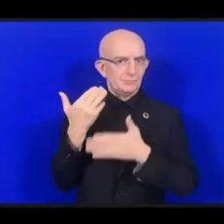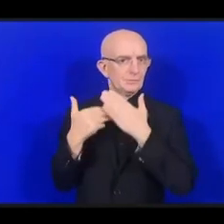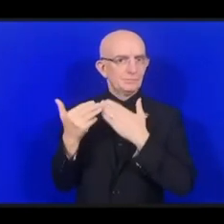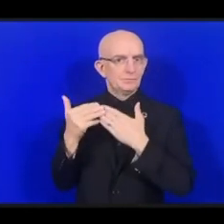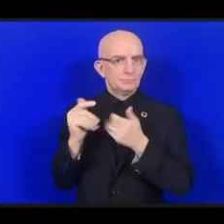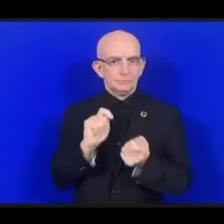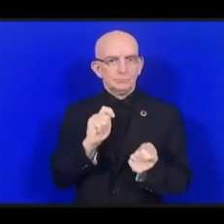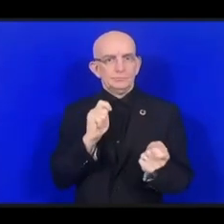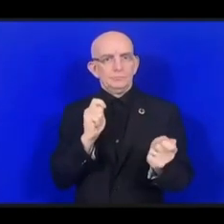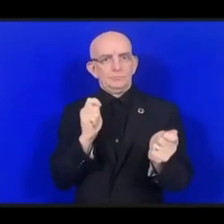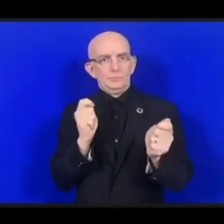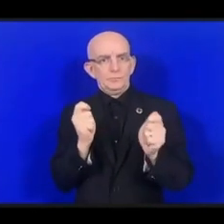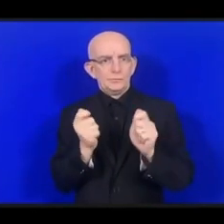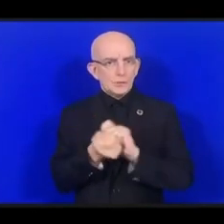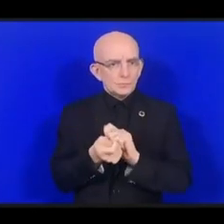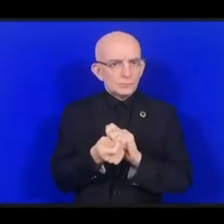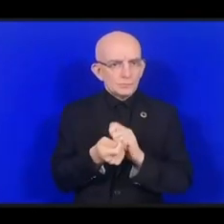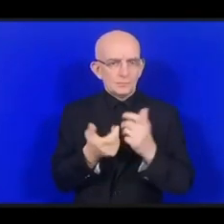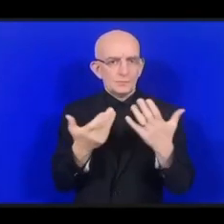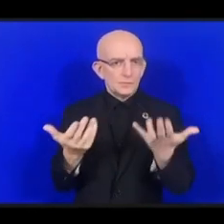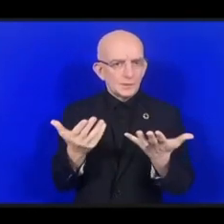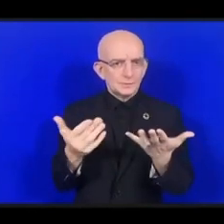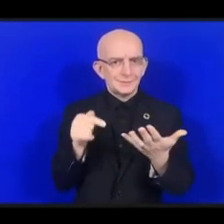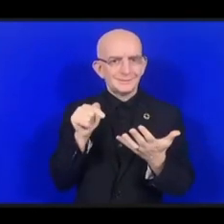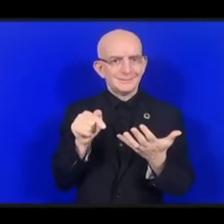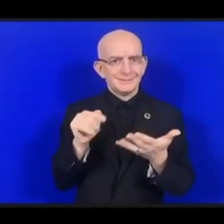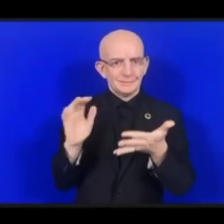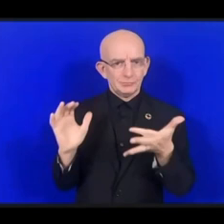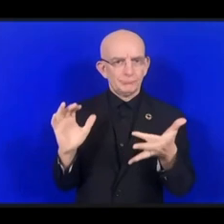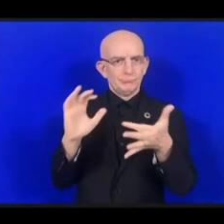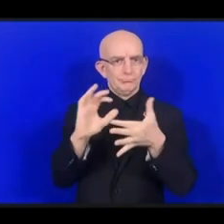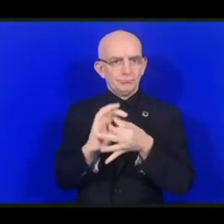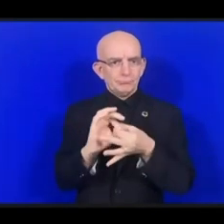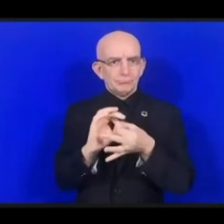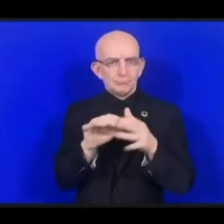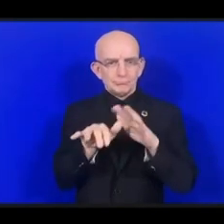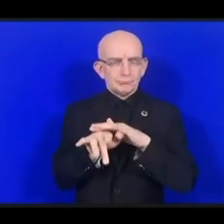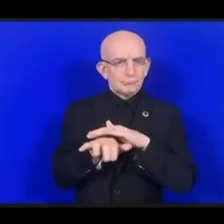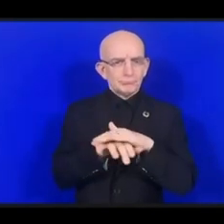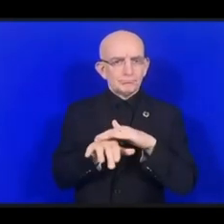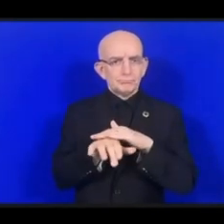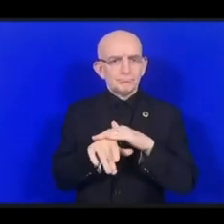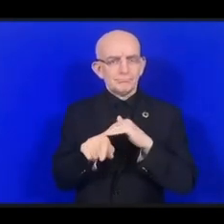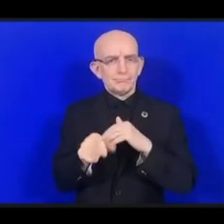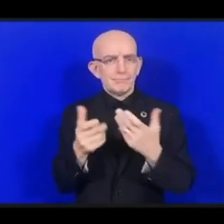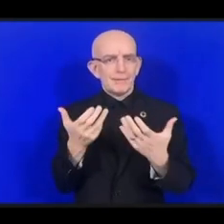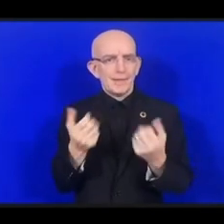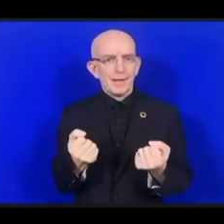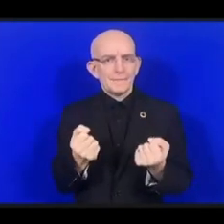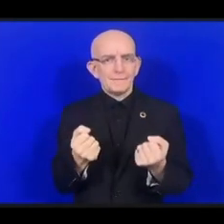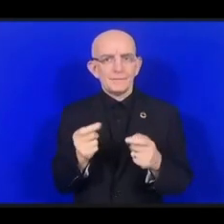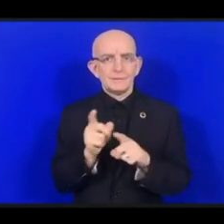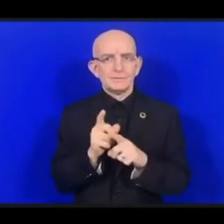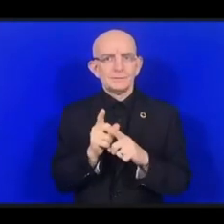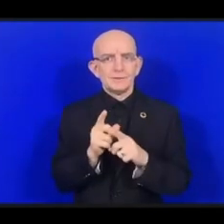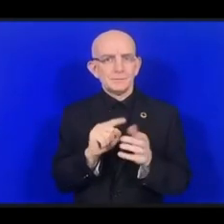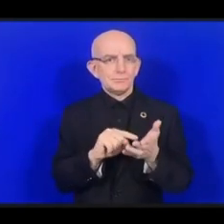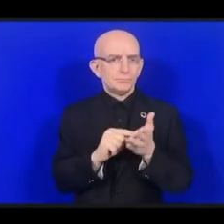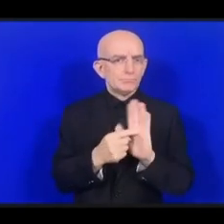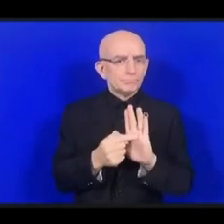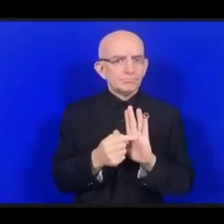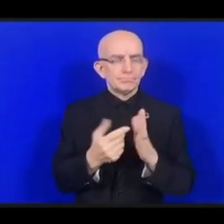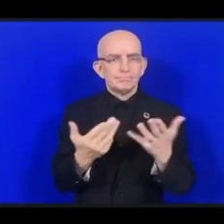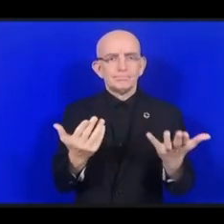بل اصبحت تستخدم بمعنى مختلف واليوم